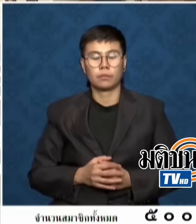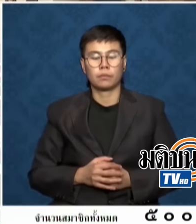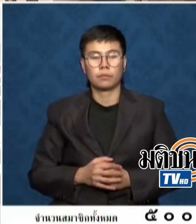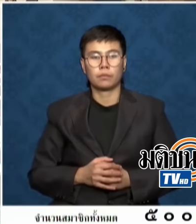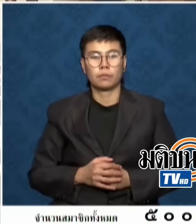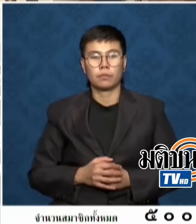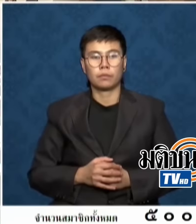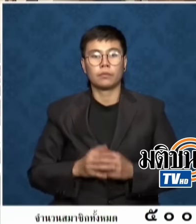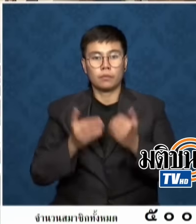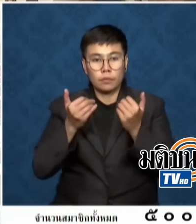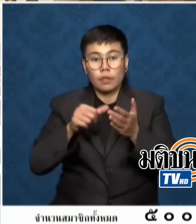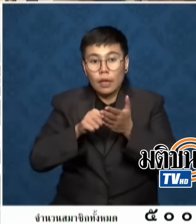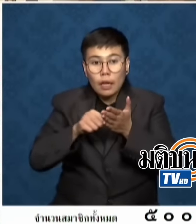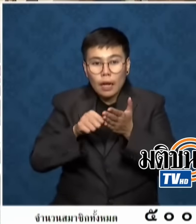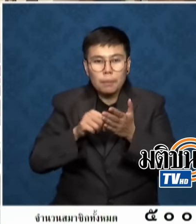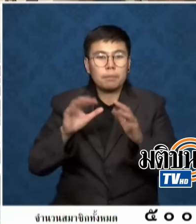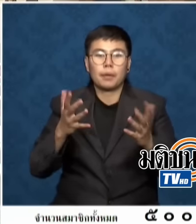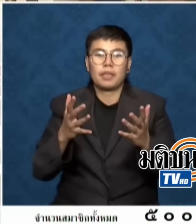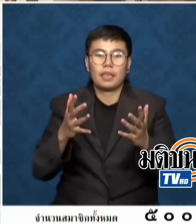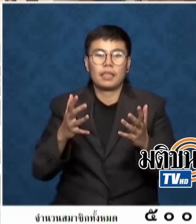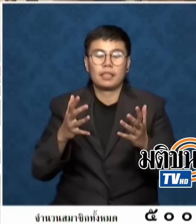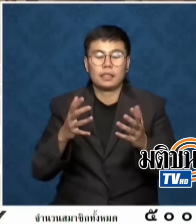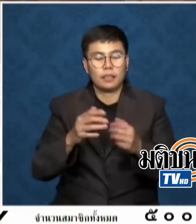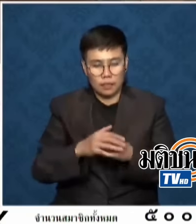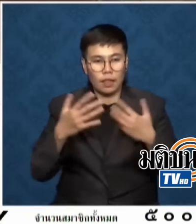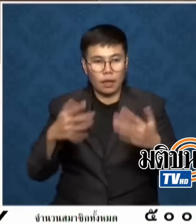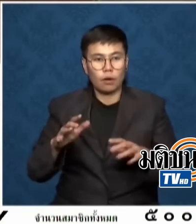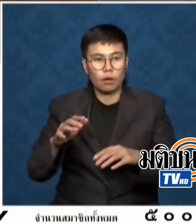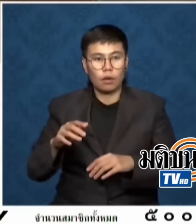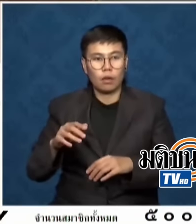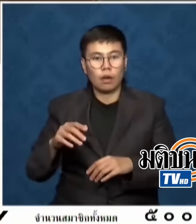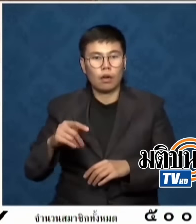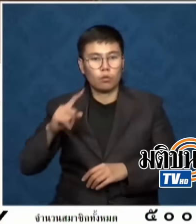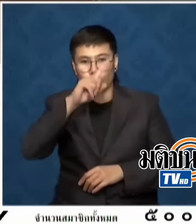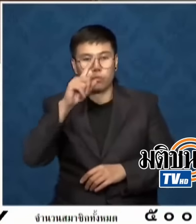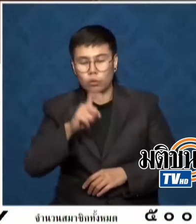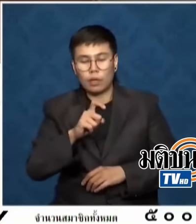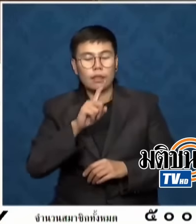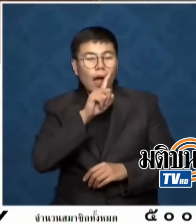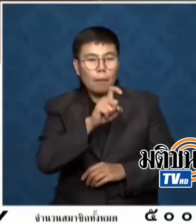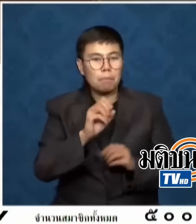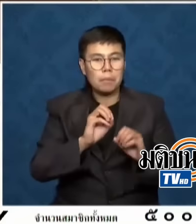คือมันไม่มีการแก้ไขไงครับท่านแล้วก็ไม่มีผู้ติดใจนะครับ